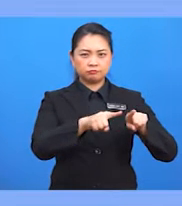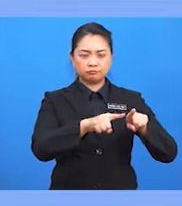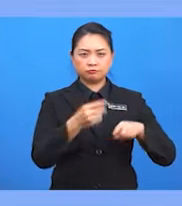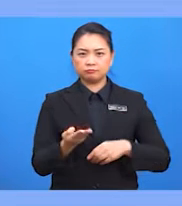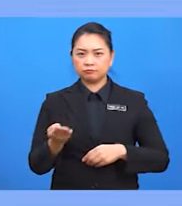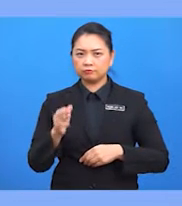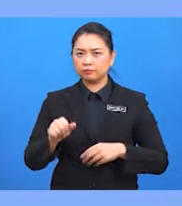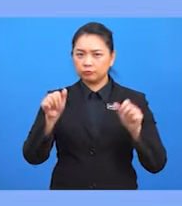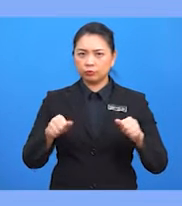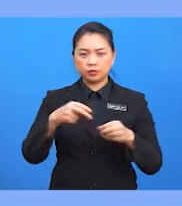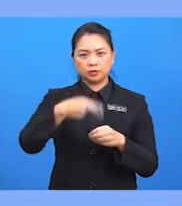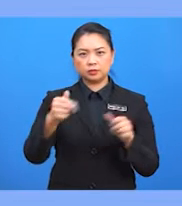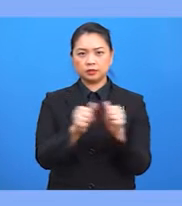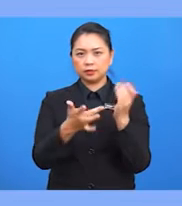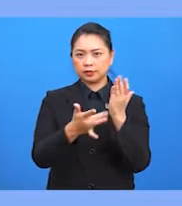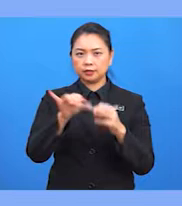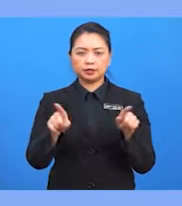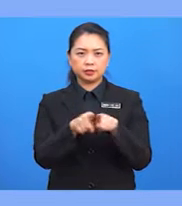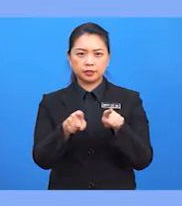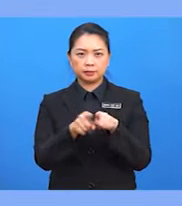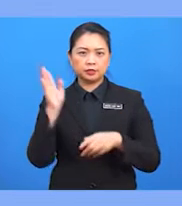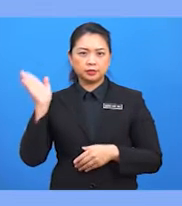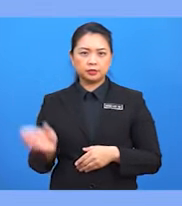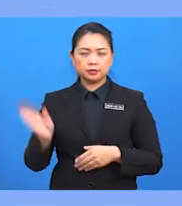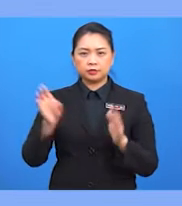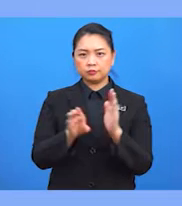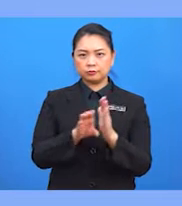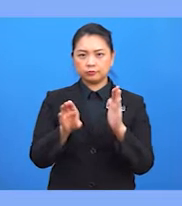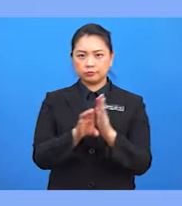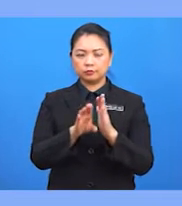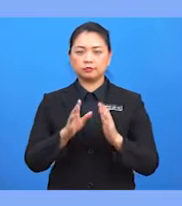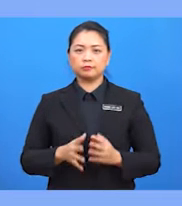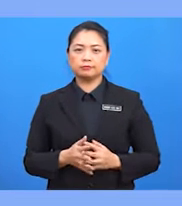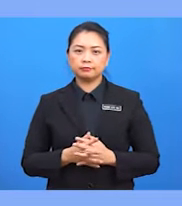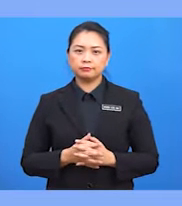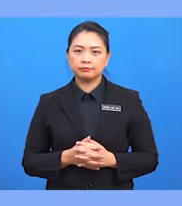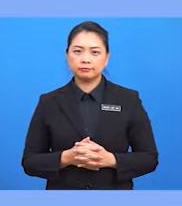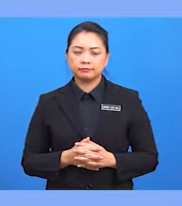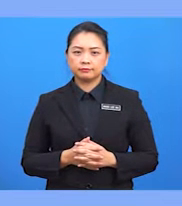yang boleh dihasilkan dengan teknik yang sama. Ini antara contoh-contohnya.